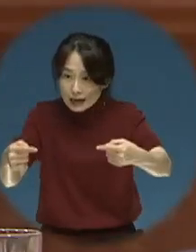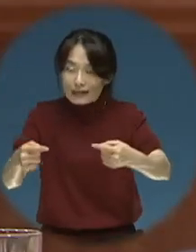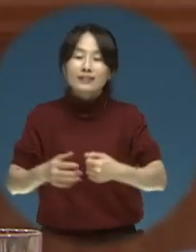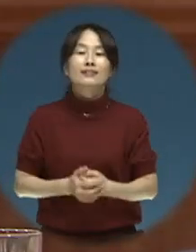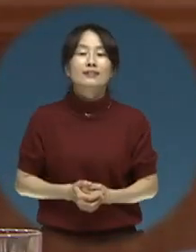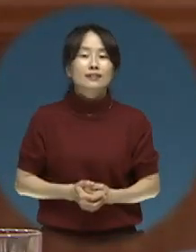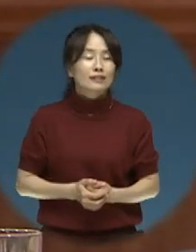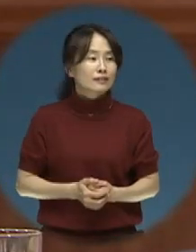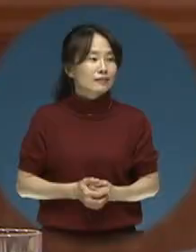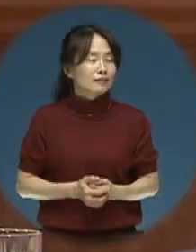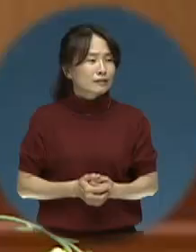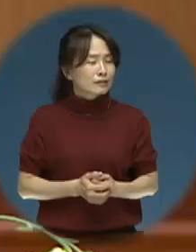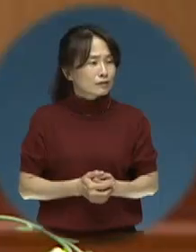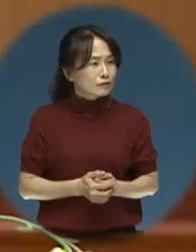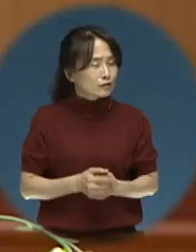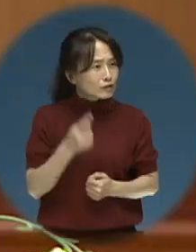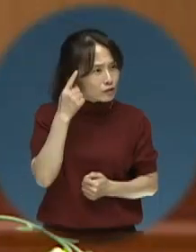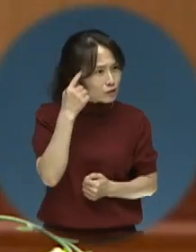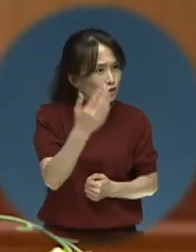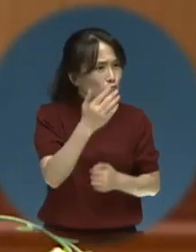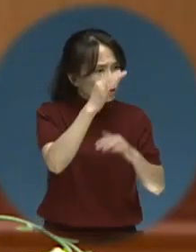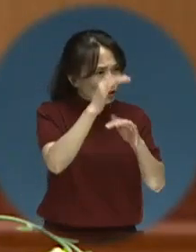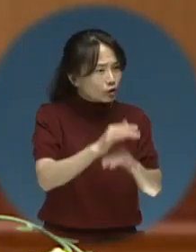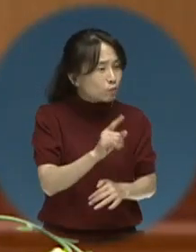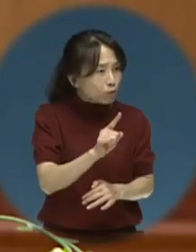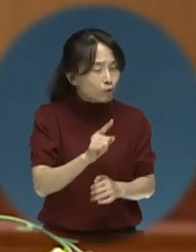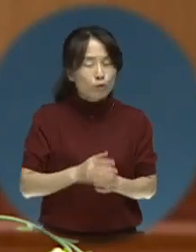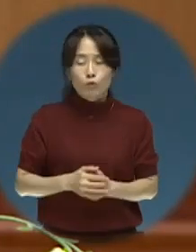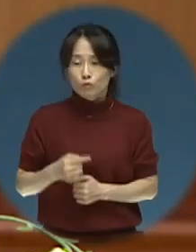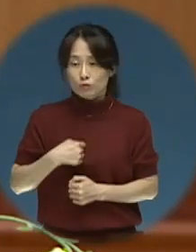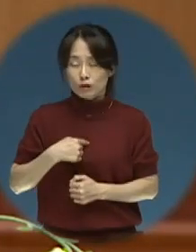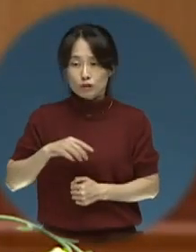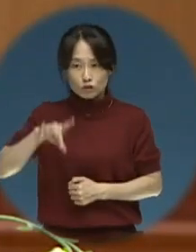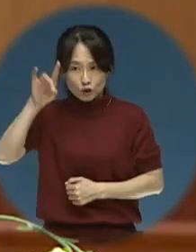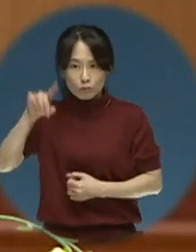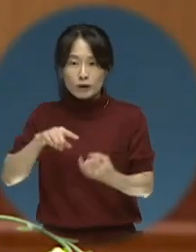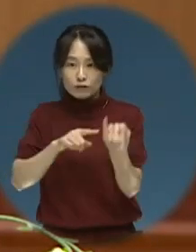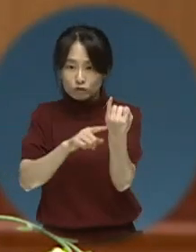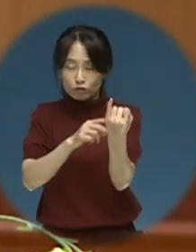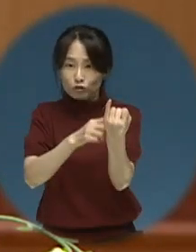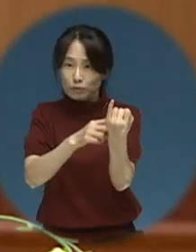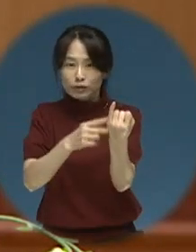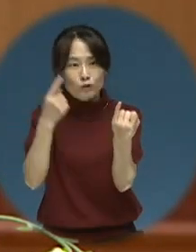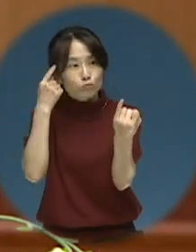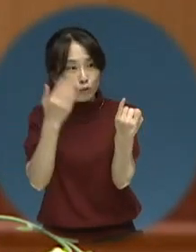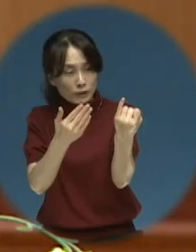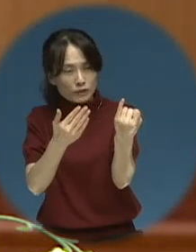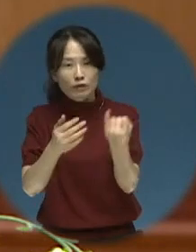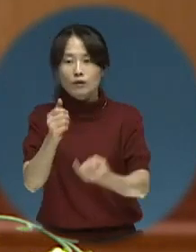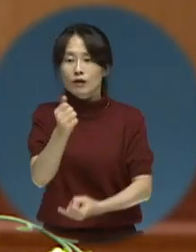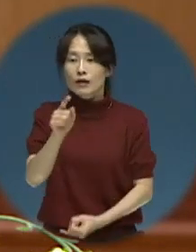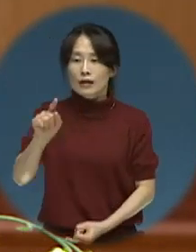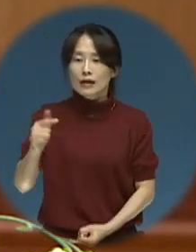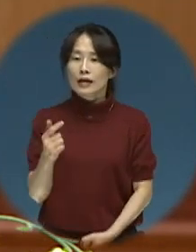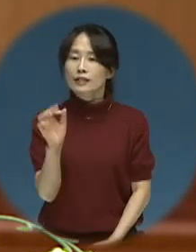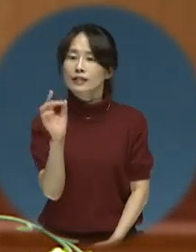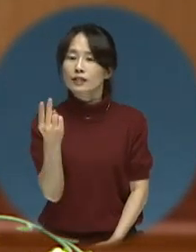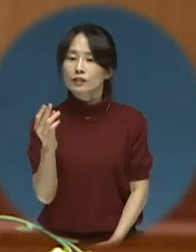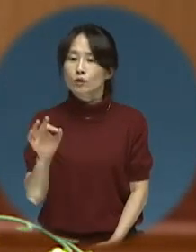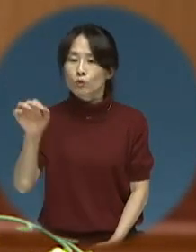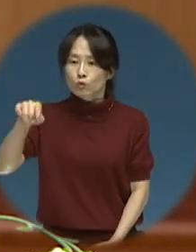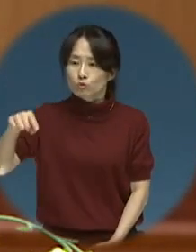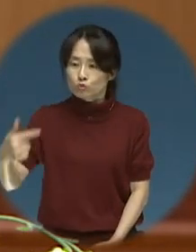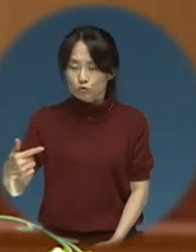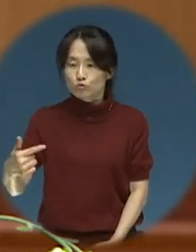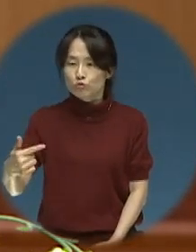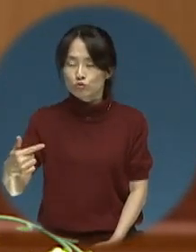어떤 질문인지 기억나세요? 아니, 그럼요. 그 예술가라는 그 한용운의 예술가를 첫 수업에 했습니다.